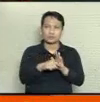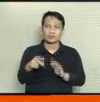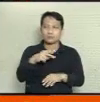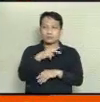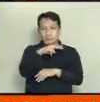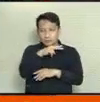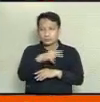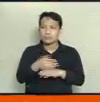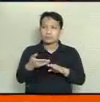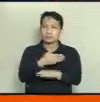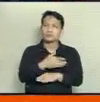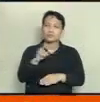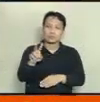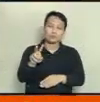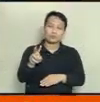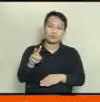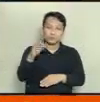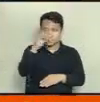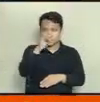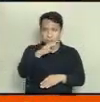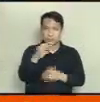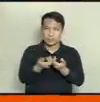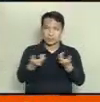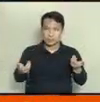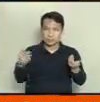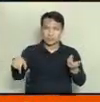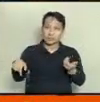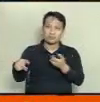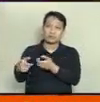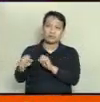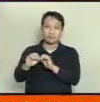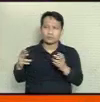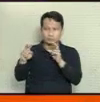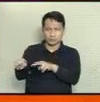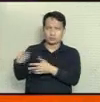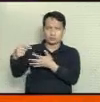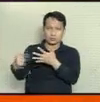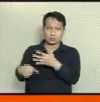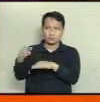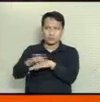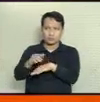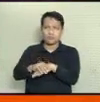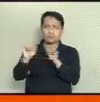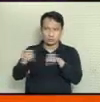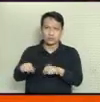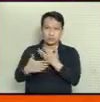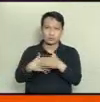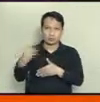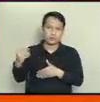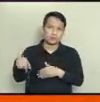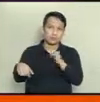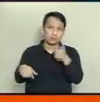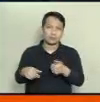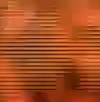virus. Bukod sa dalawang positibo, isa pang Pinoy ang naka-quarantine pero wala namang pinapakitang sintomas kaya't maaari na rin lumabas sa